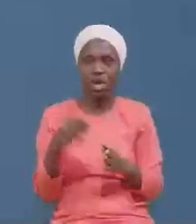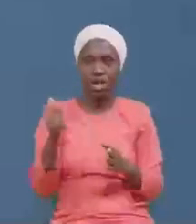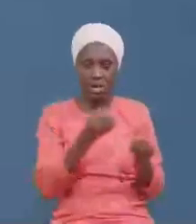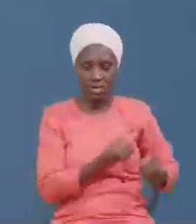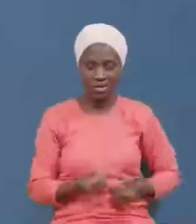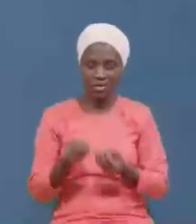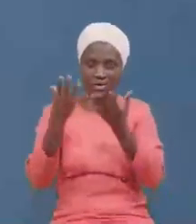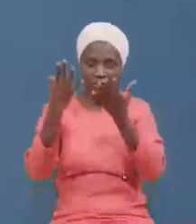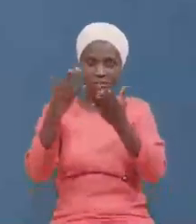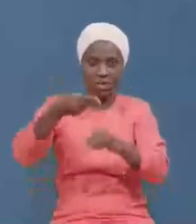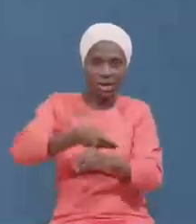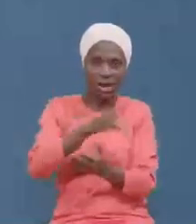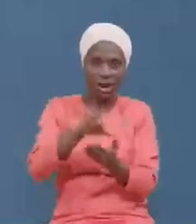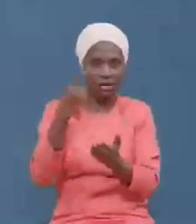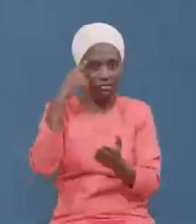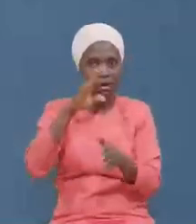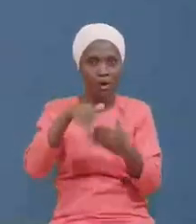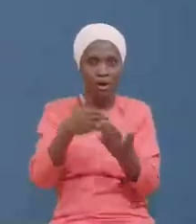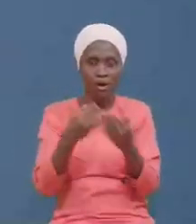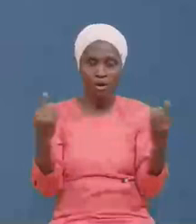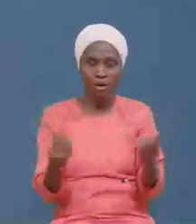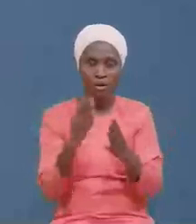L'agneau sacrificiel pour tous les pécheurs.